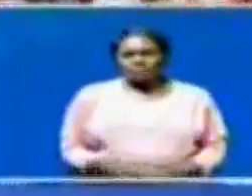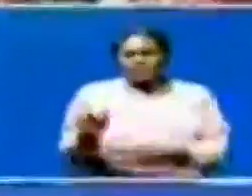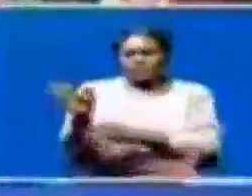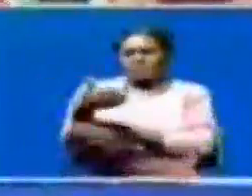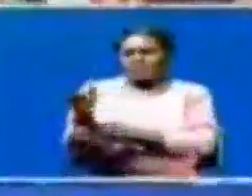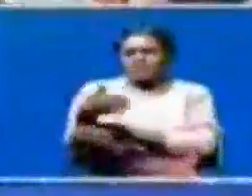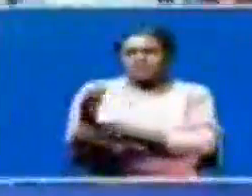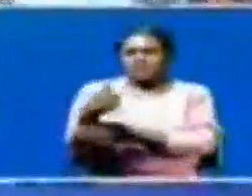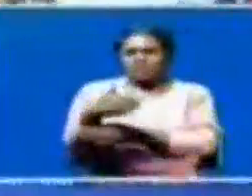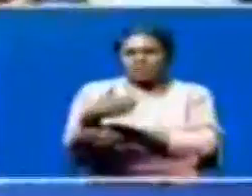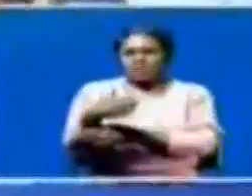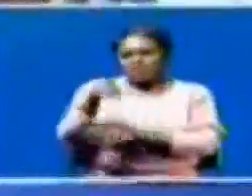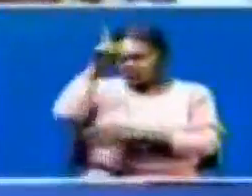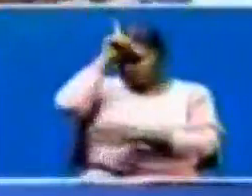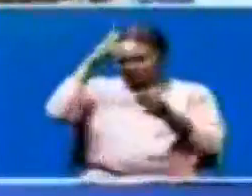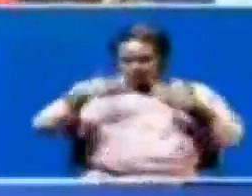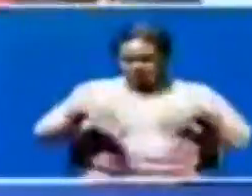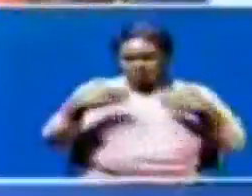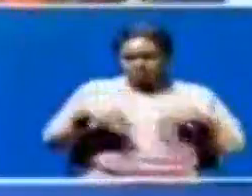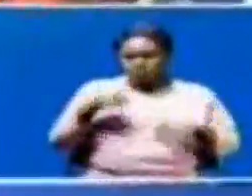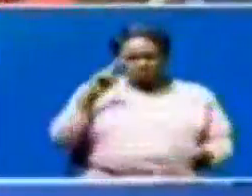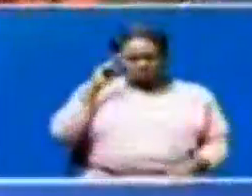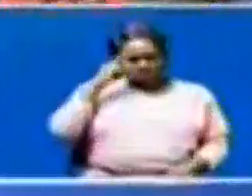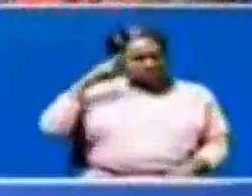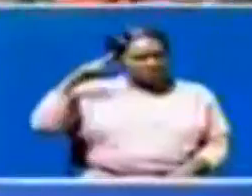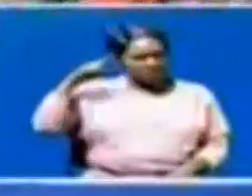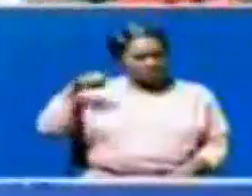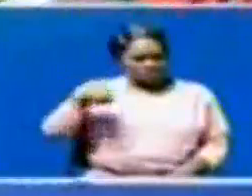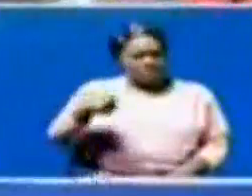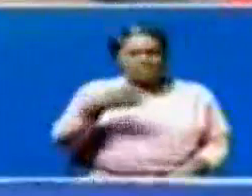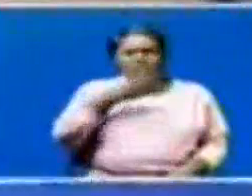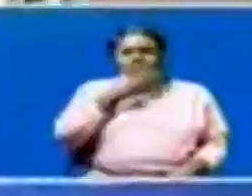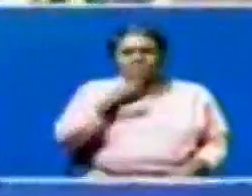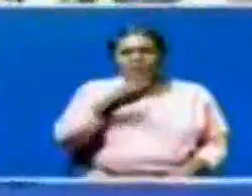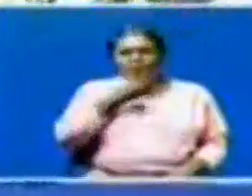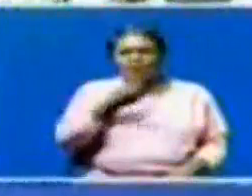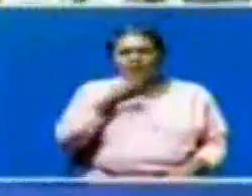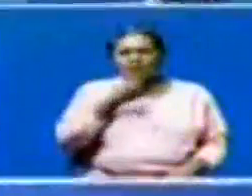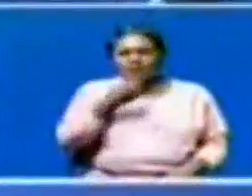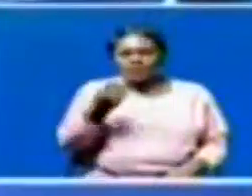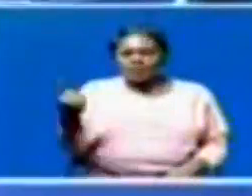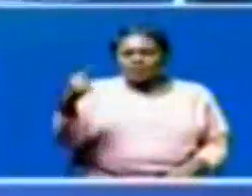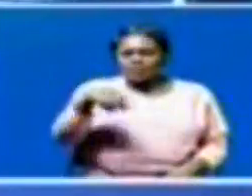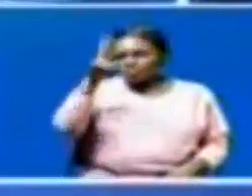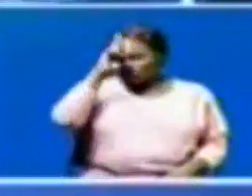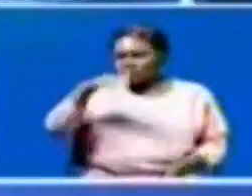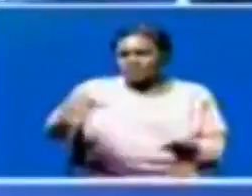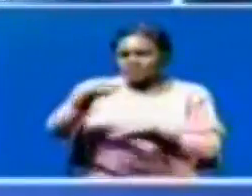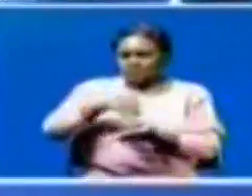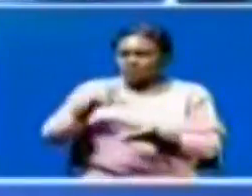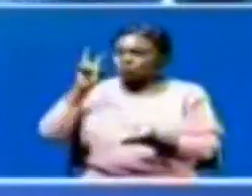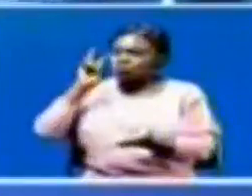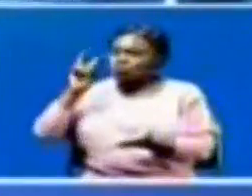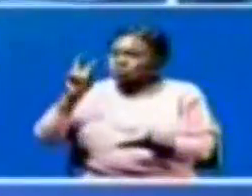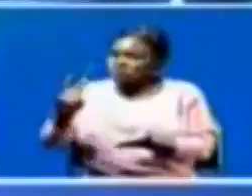Alhamisi, wanakijiji wengine kutoka kwao waliyemdhania ni mwenda zake Paul Gisheshe wakifika kituo cha polisi cha Magumu